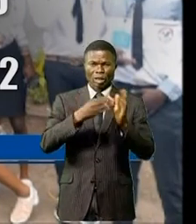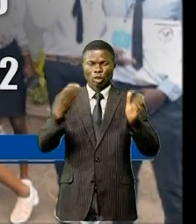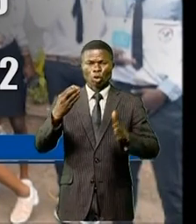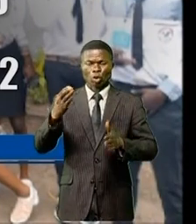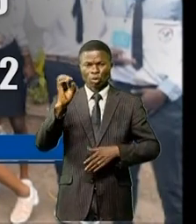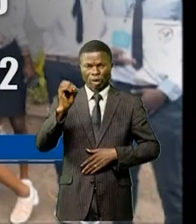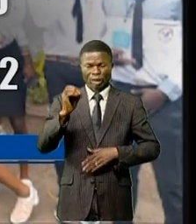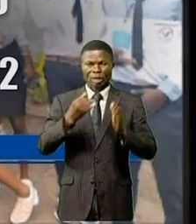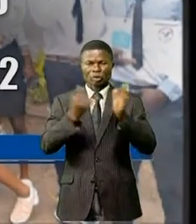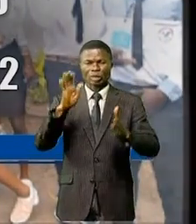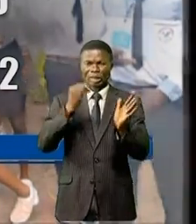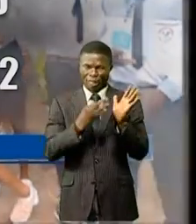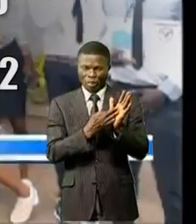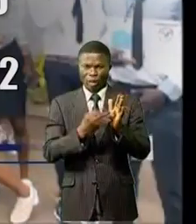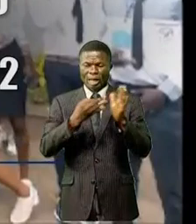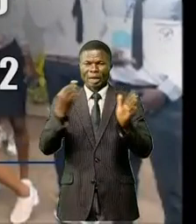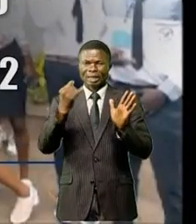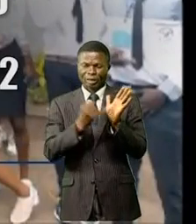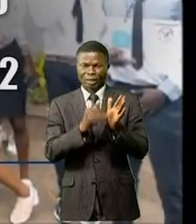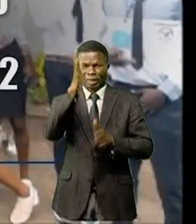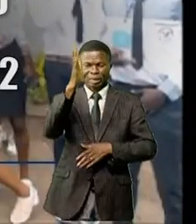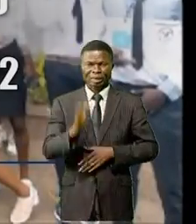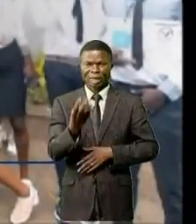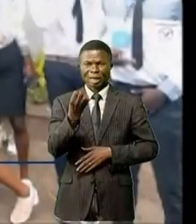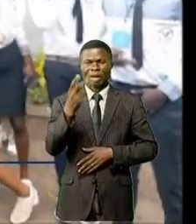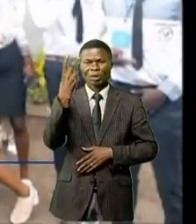090 68 86 542.